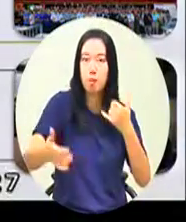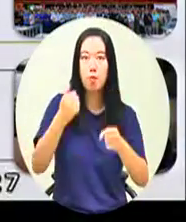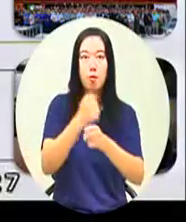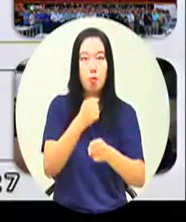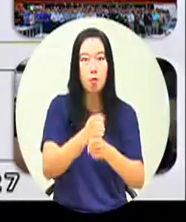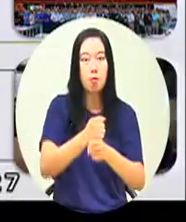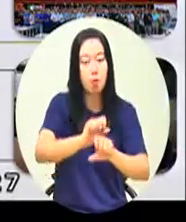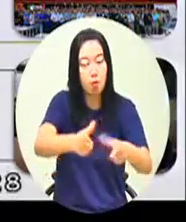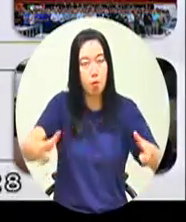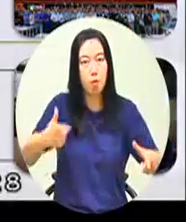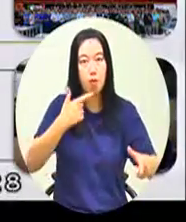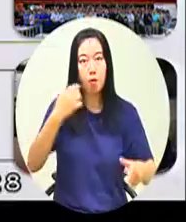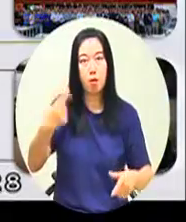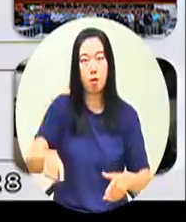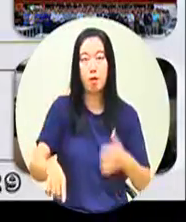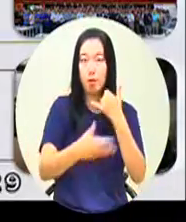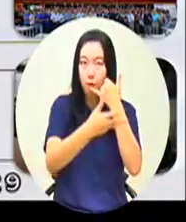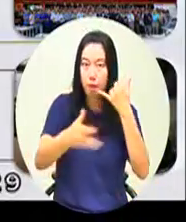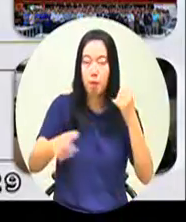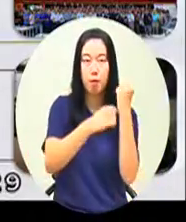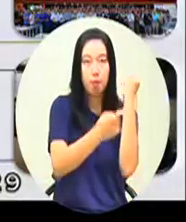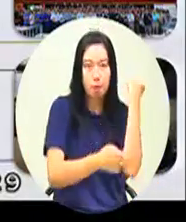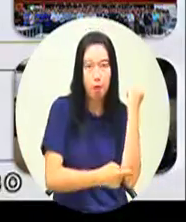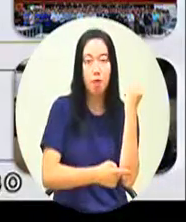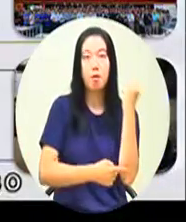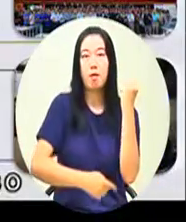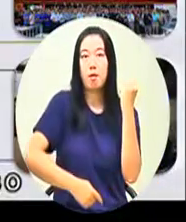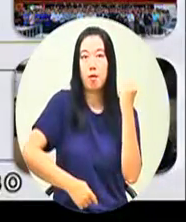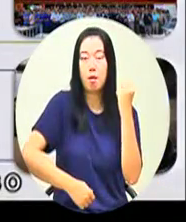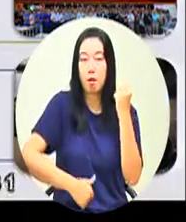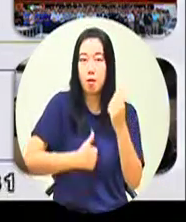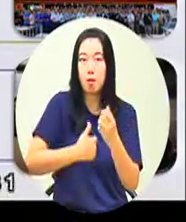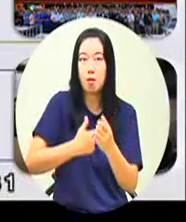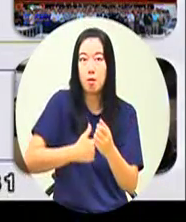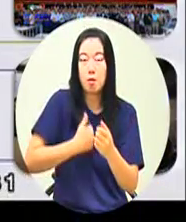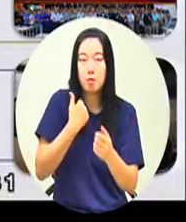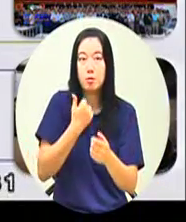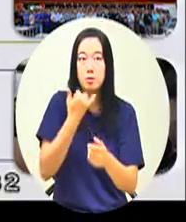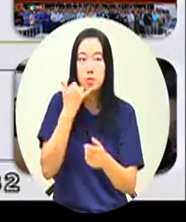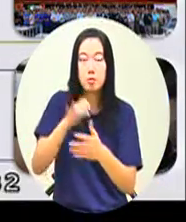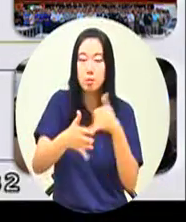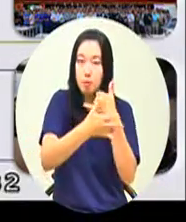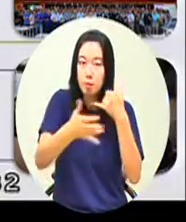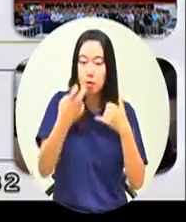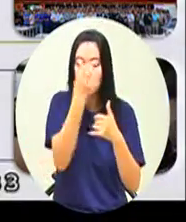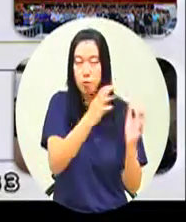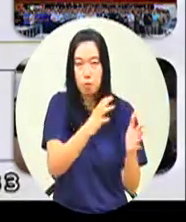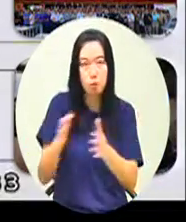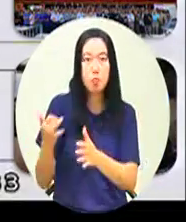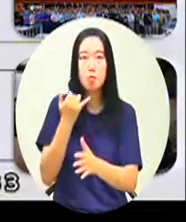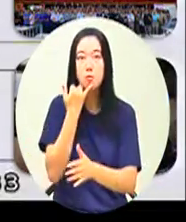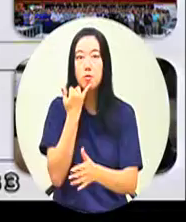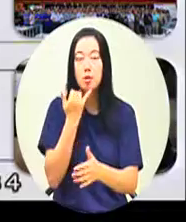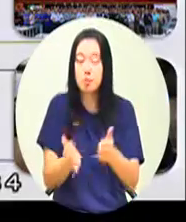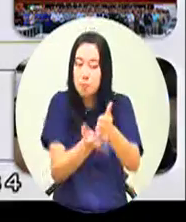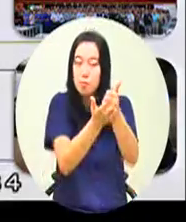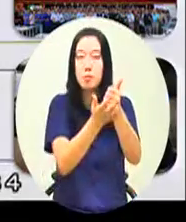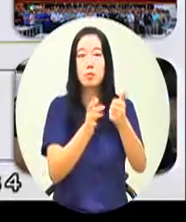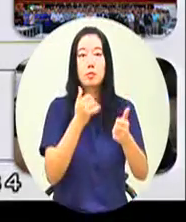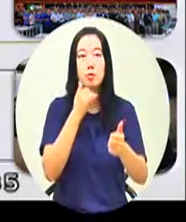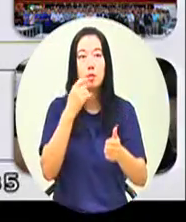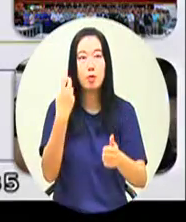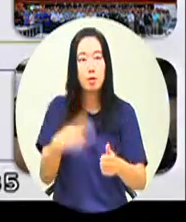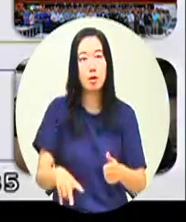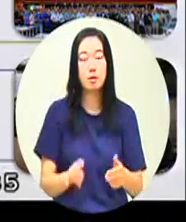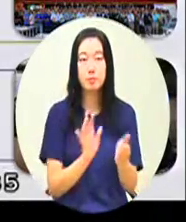健全海岸法体制以及落实大高雄市的海岸管理。那另外持续推动本市海洋污染的